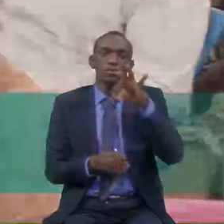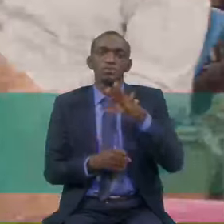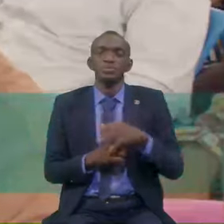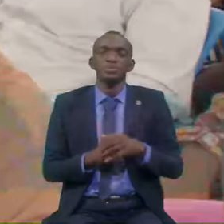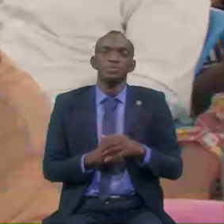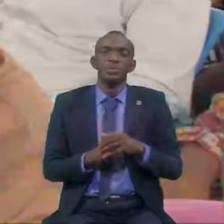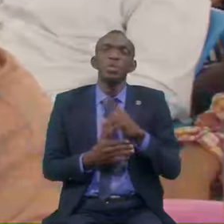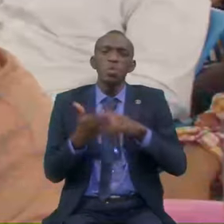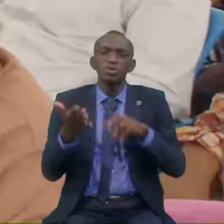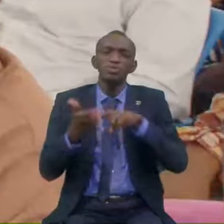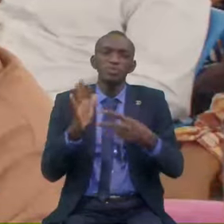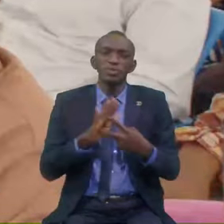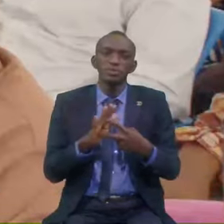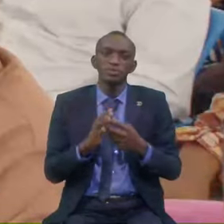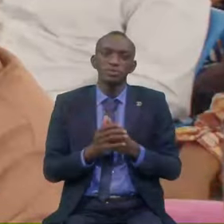Discernement des esprits, ça veut dire quoi?